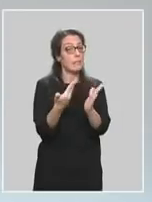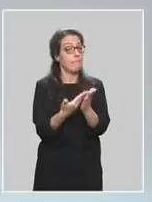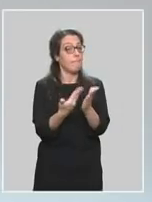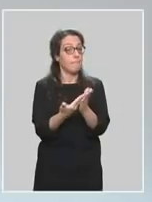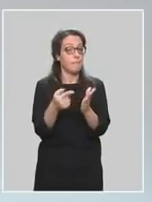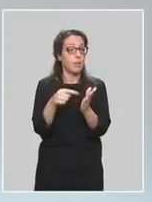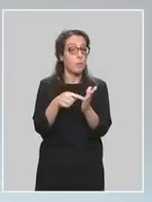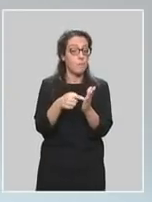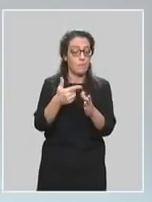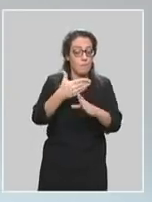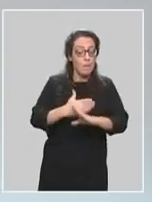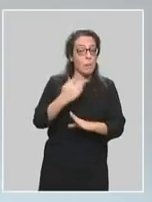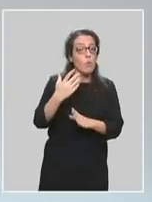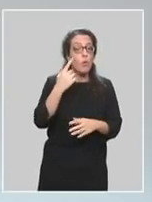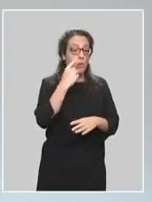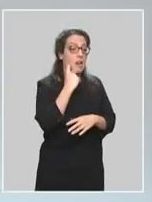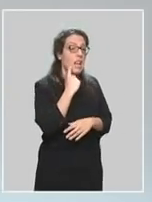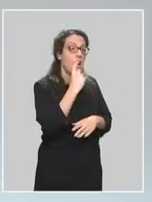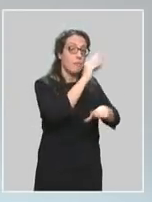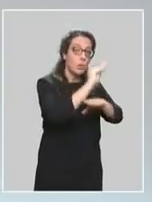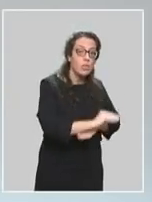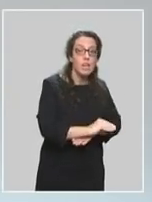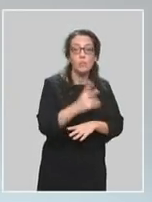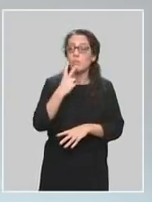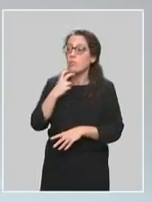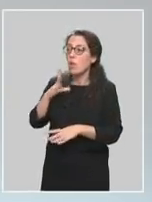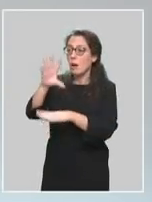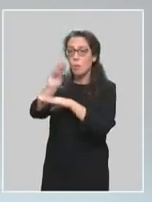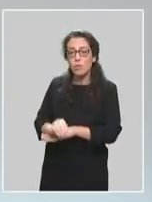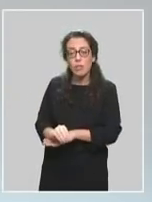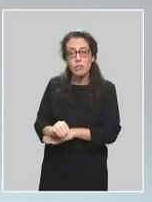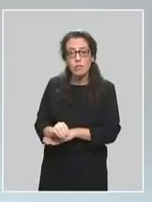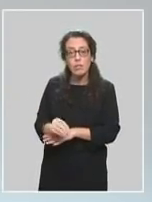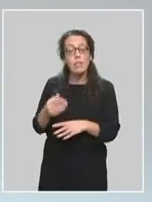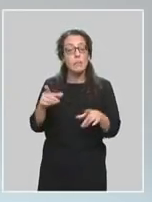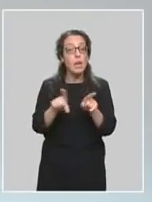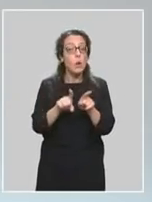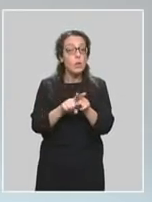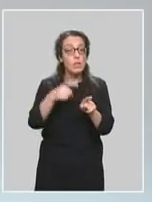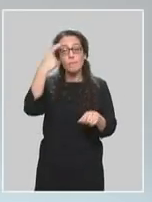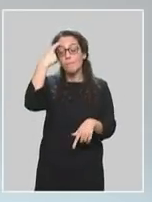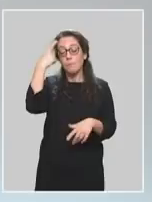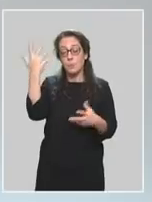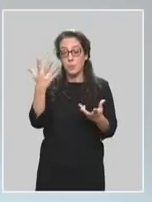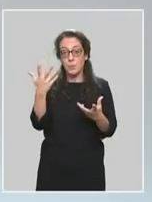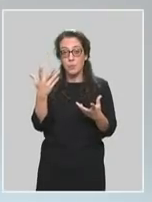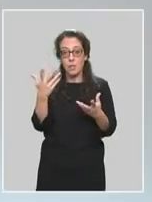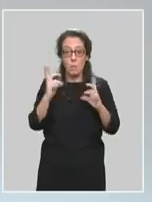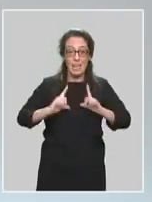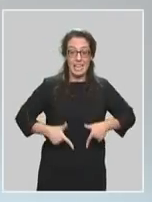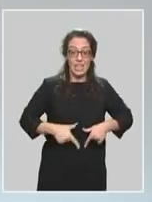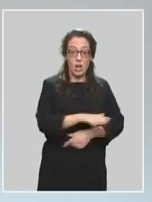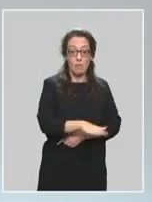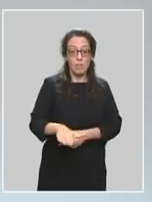assurer à la fois la protection de nos élèves et de nos concitoyens, et en même temps une ouverture aussi grande que possible de nos écoles